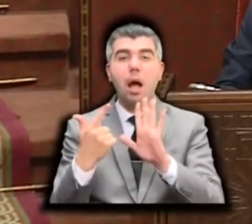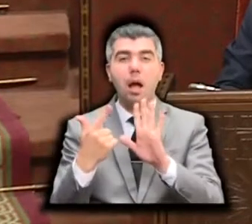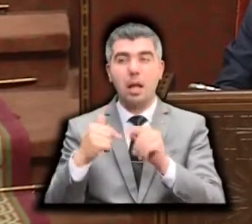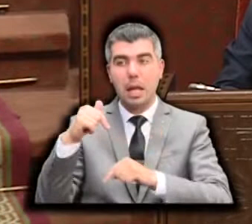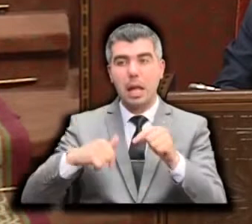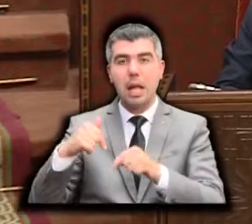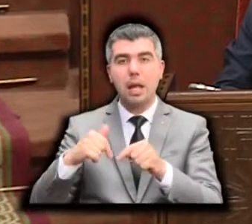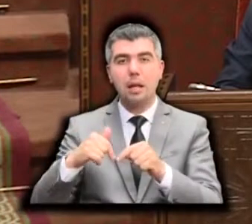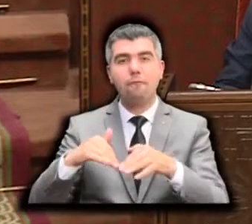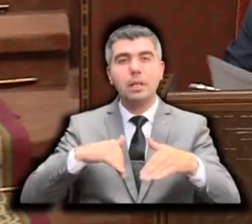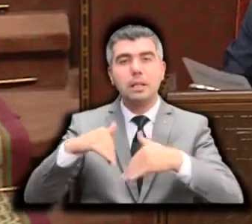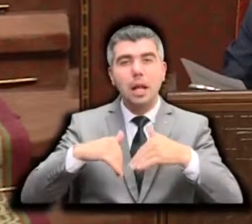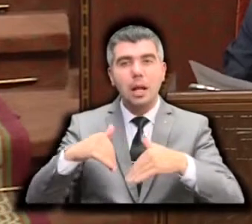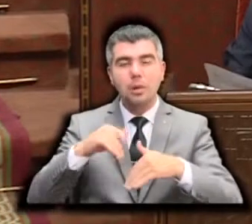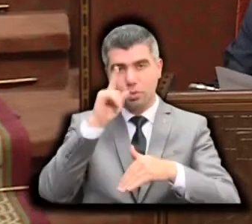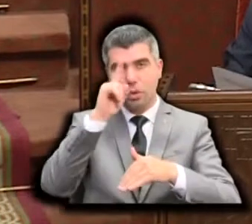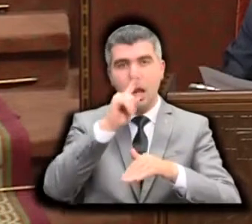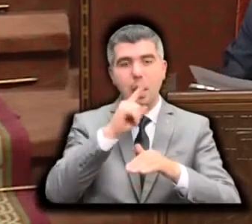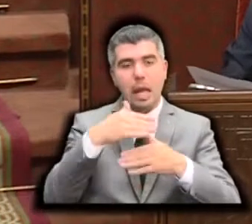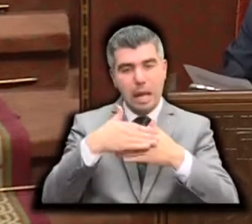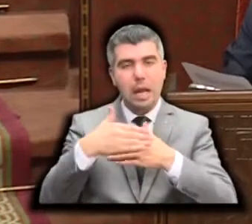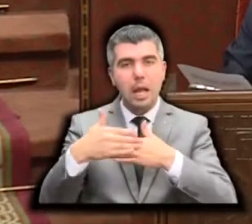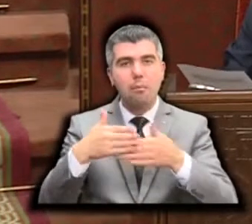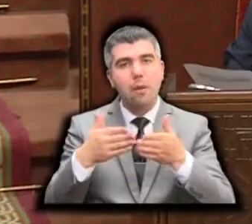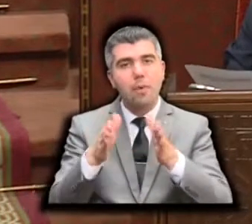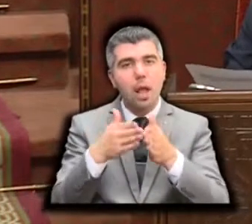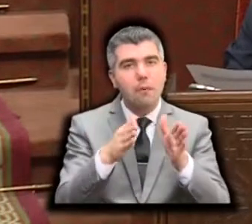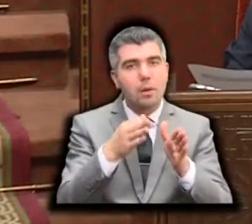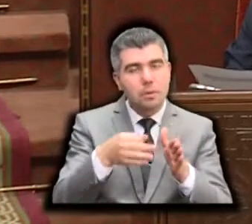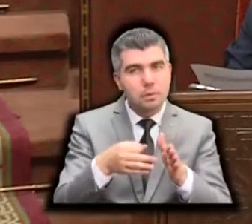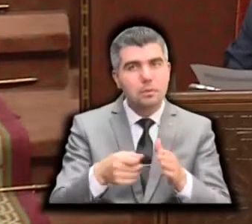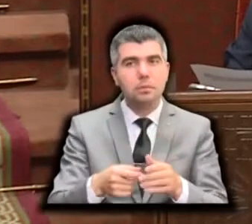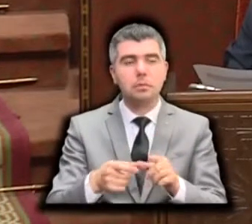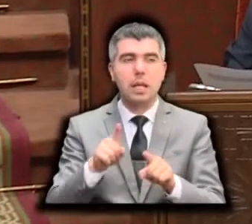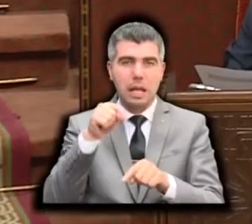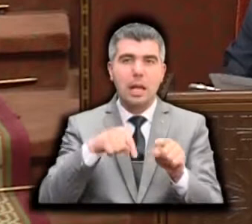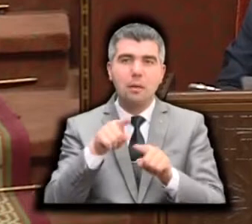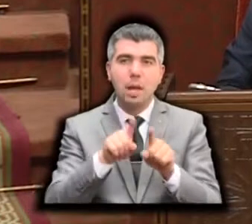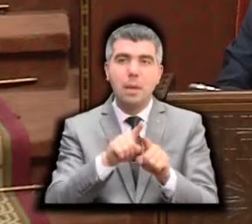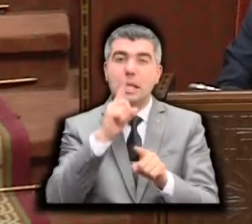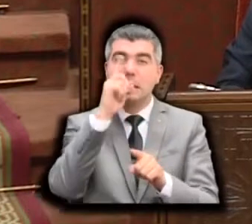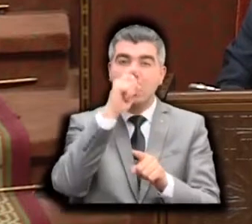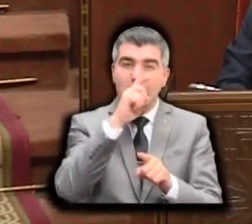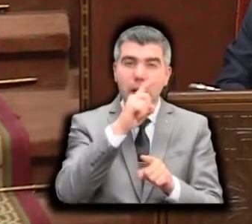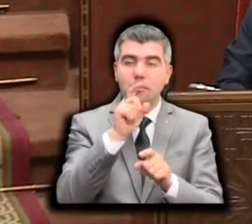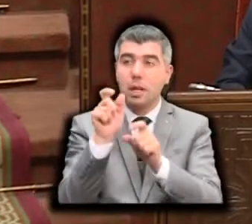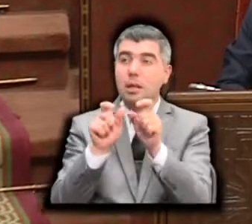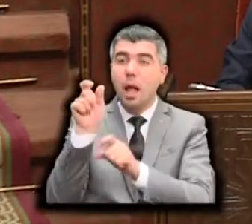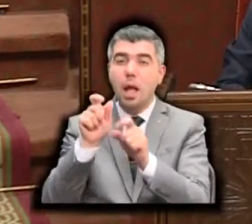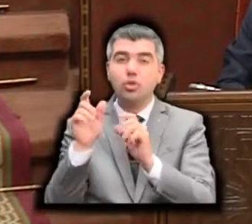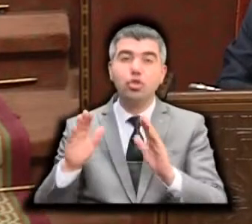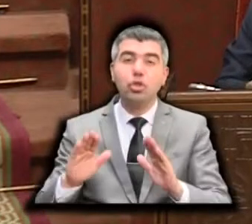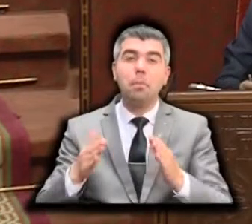واقليميه نحن بصدد فتحها، وكاين بطبيعه الحال بعض العمليات معقده بحال هذيك القضيه ديال الرحال اللي كانوا في